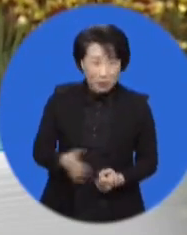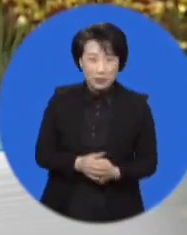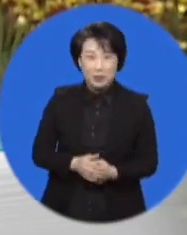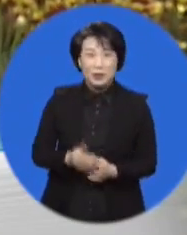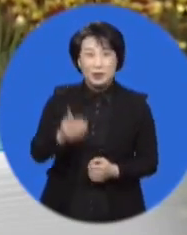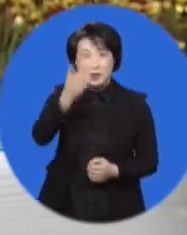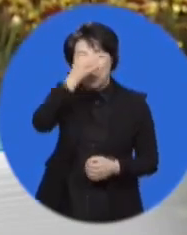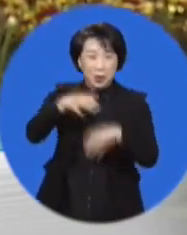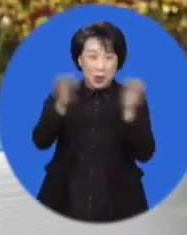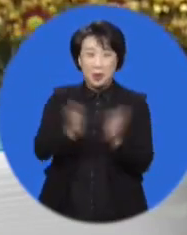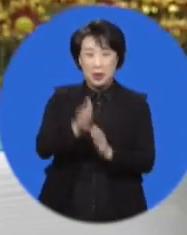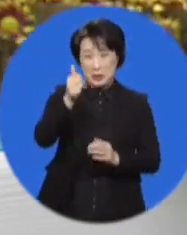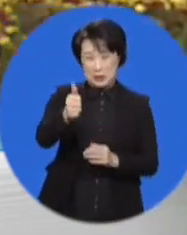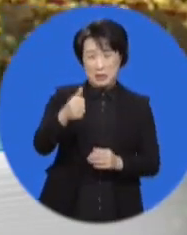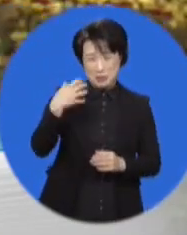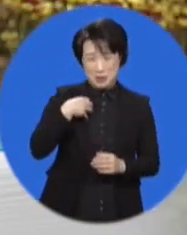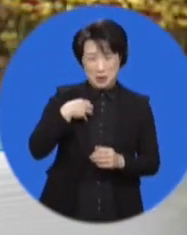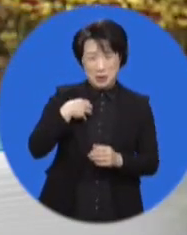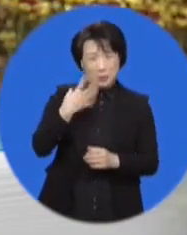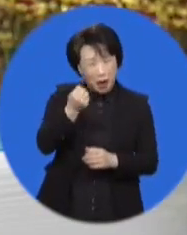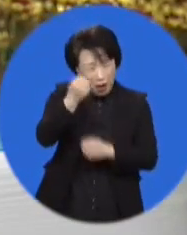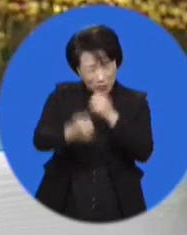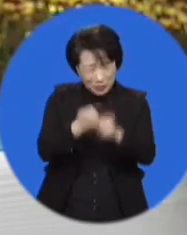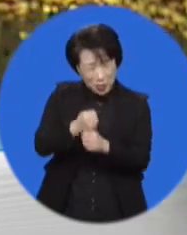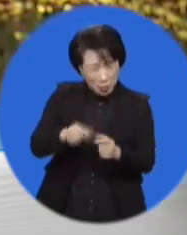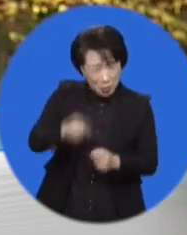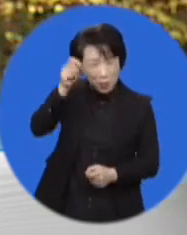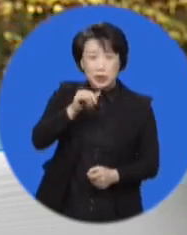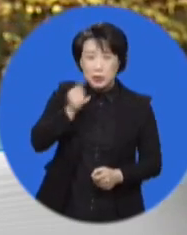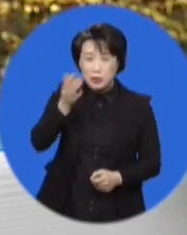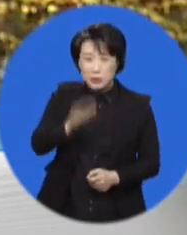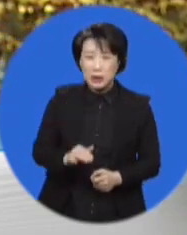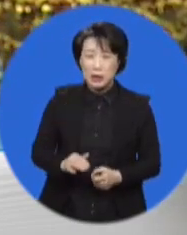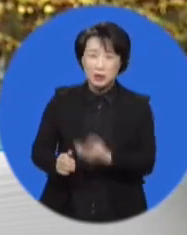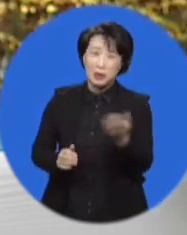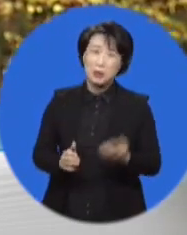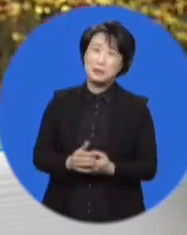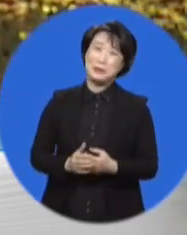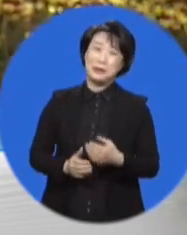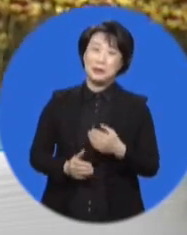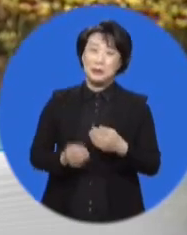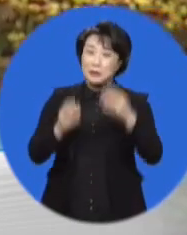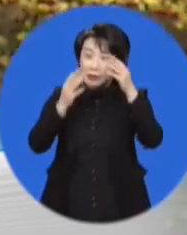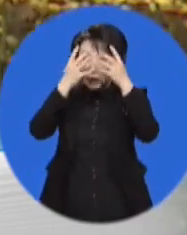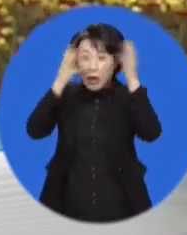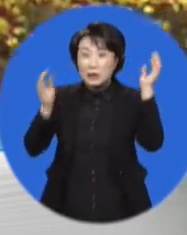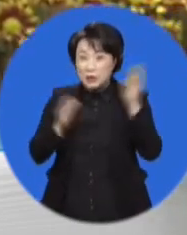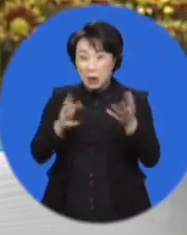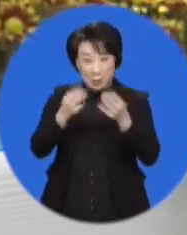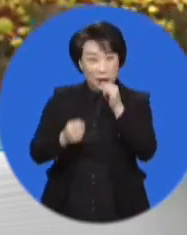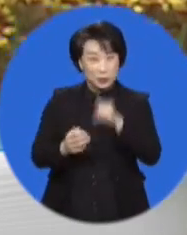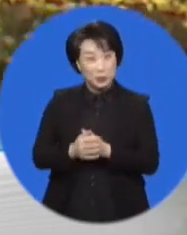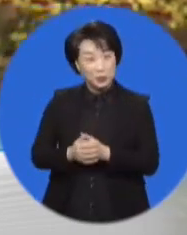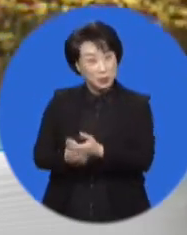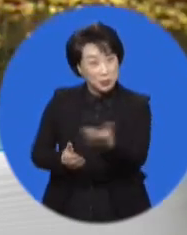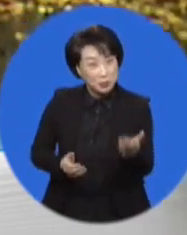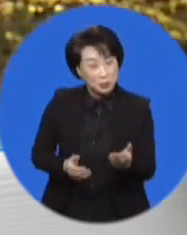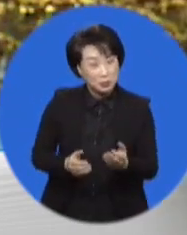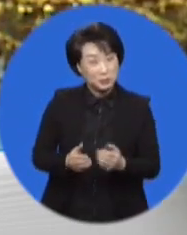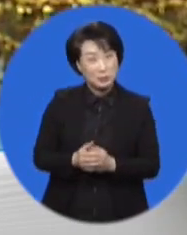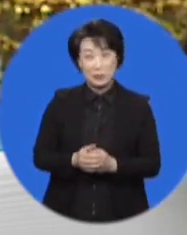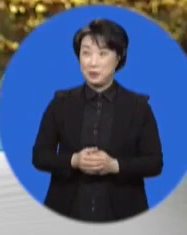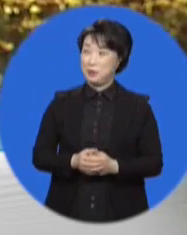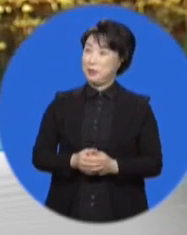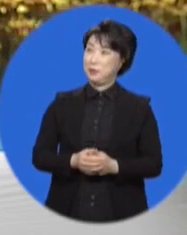해 했는데 그렇게 참 보세요. 얼마나 대학생들도 많이 있었고 거기